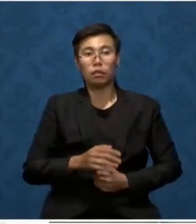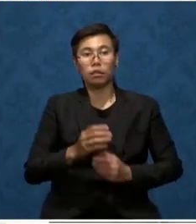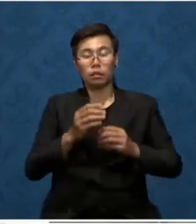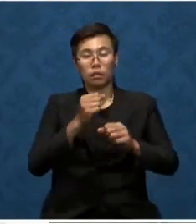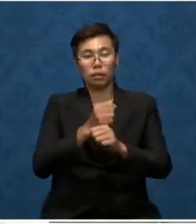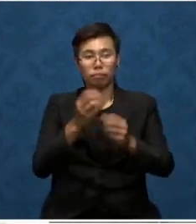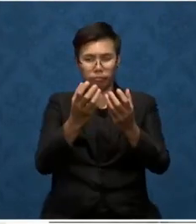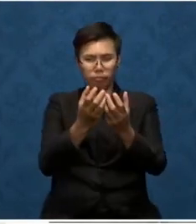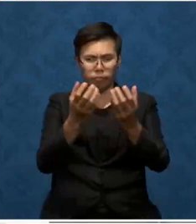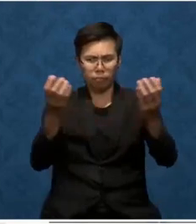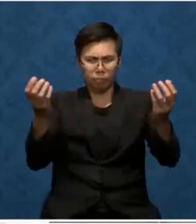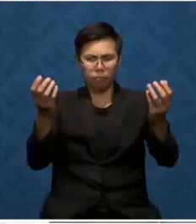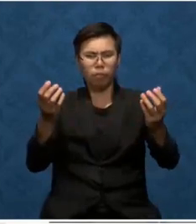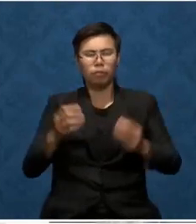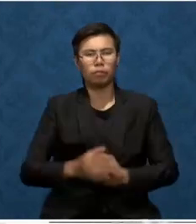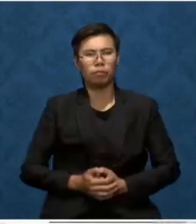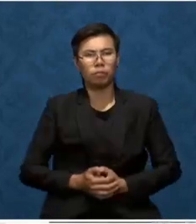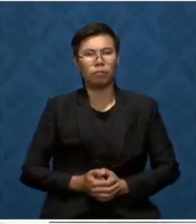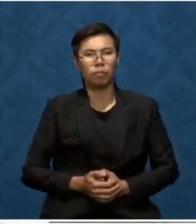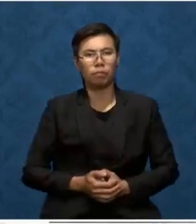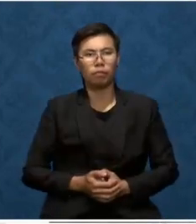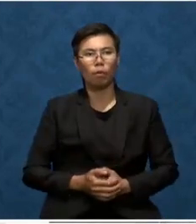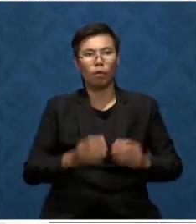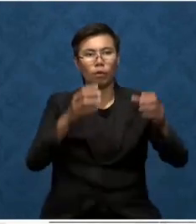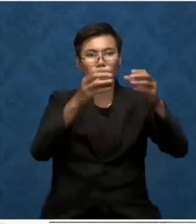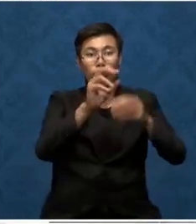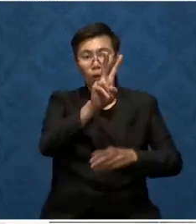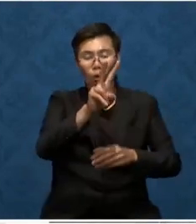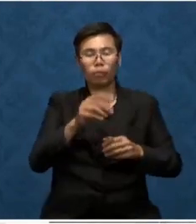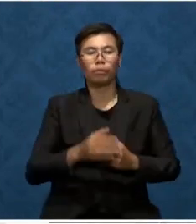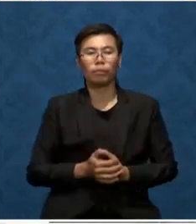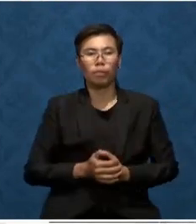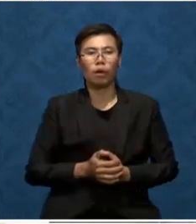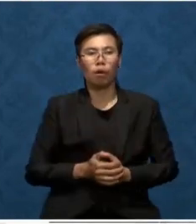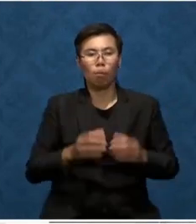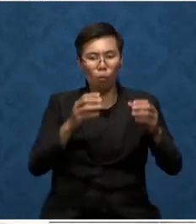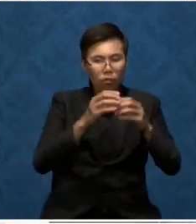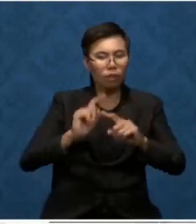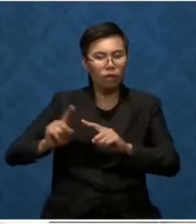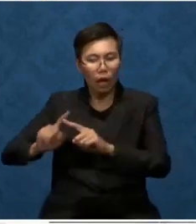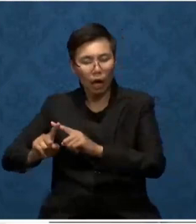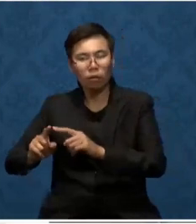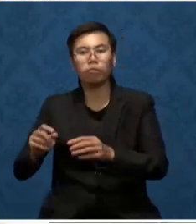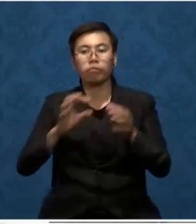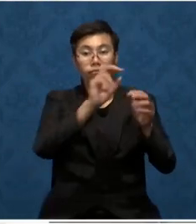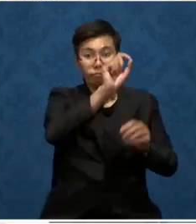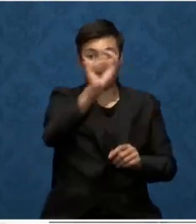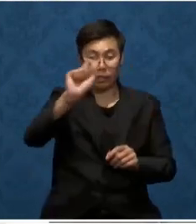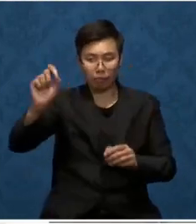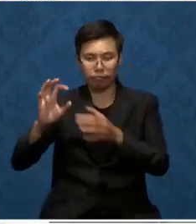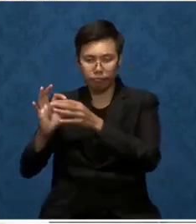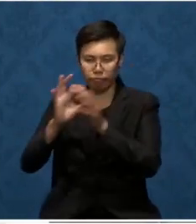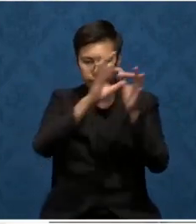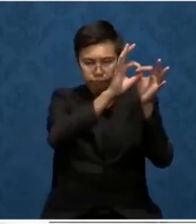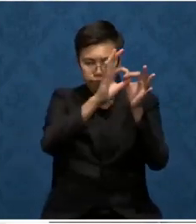ที่จะให้เอาหมวด 2หรือหมวดอะไรมาใช้เขาจะเขียนเชื่อมโยงกันให้นำมาใช้โดยอนุโลม